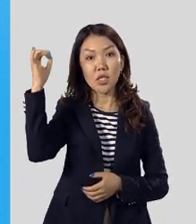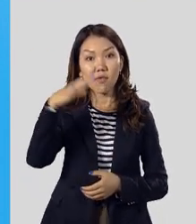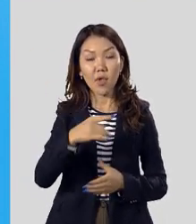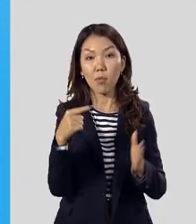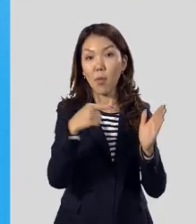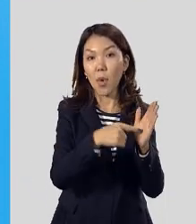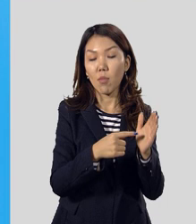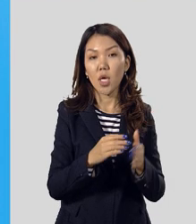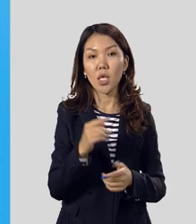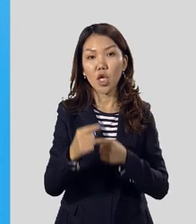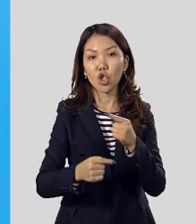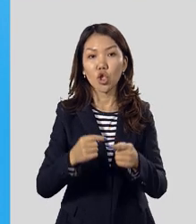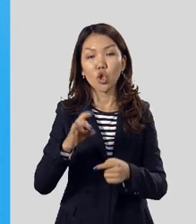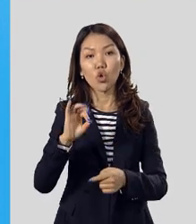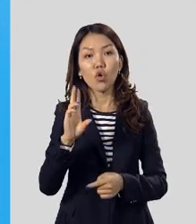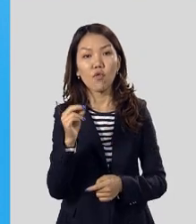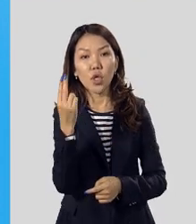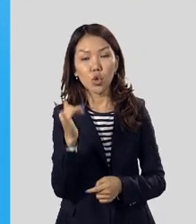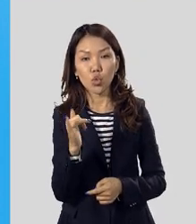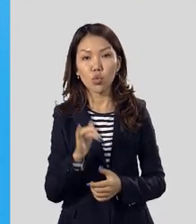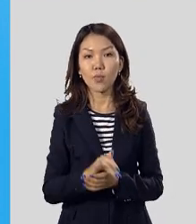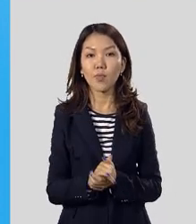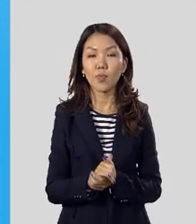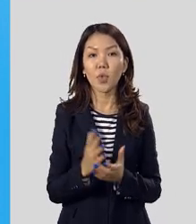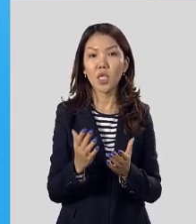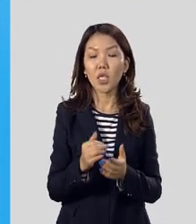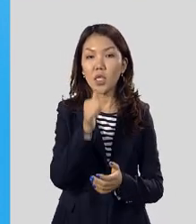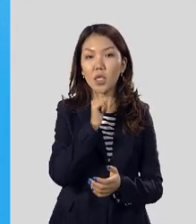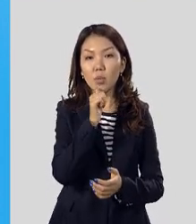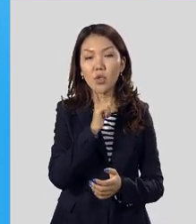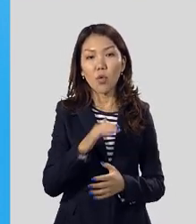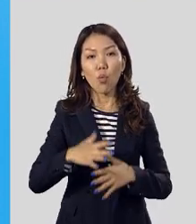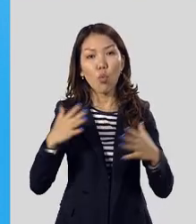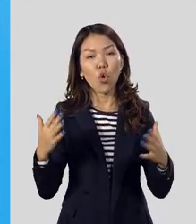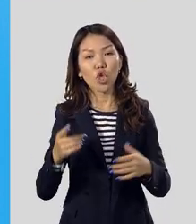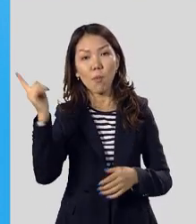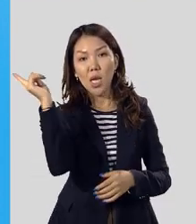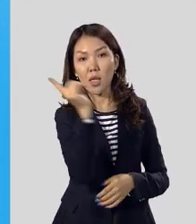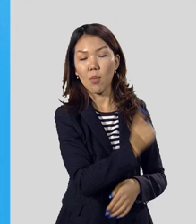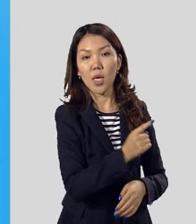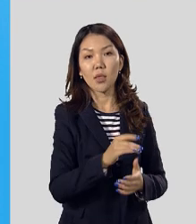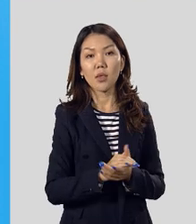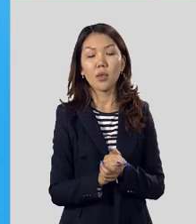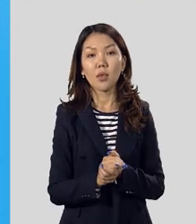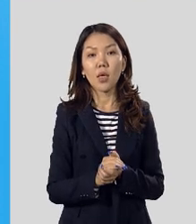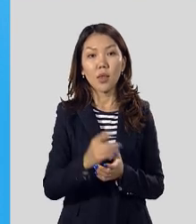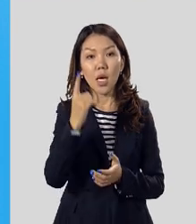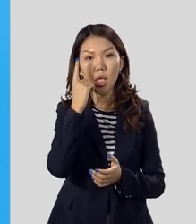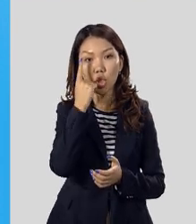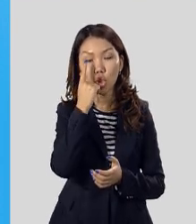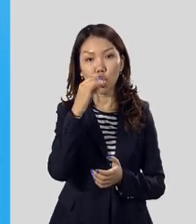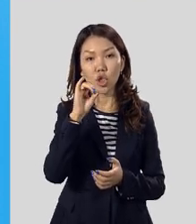роговицу, испытывает наибольшее преломление. Изображение предмета попадает на сетчатку